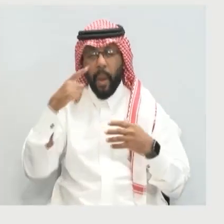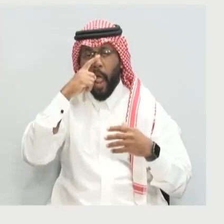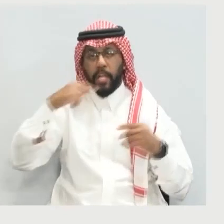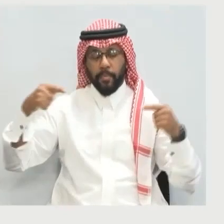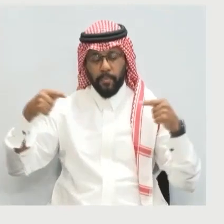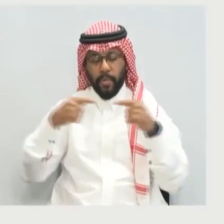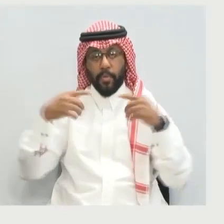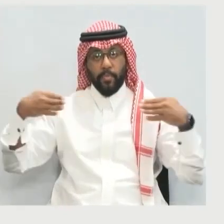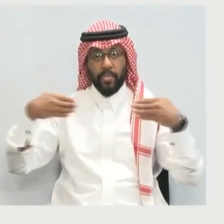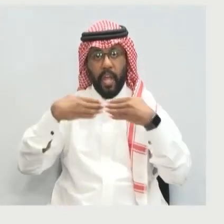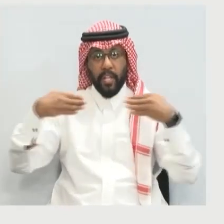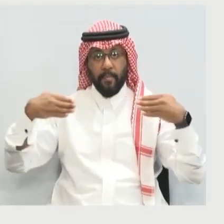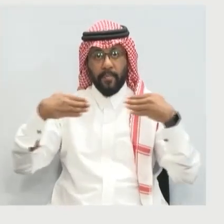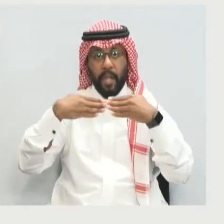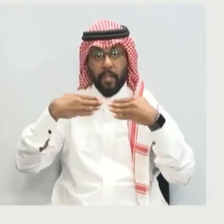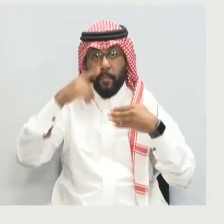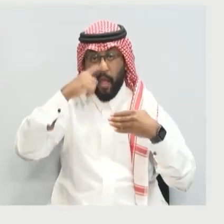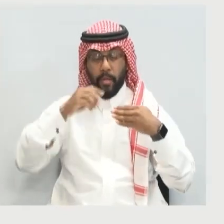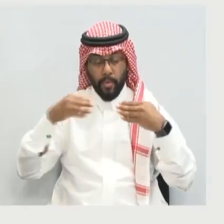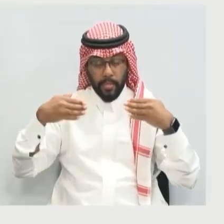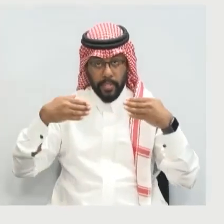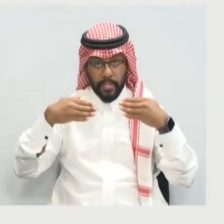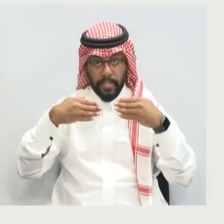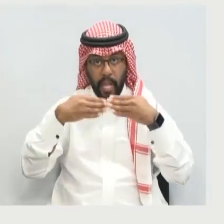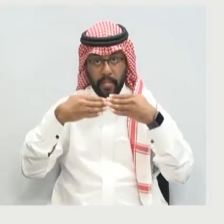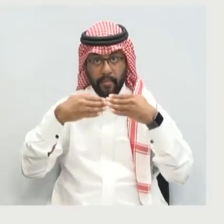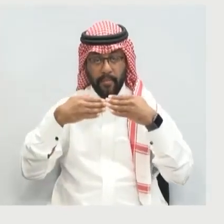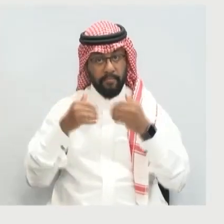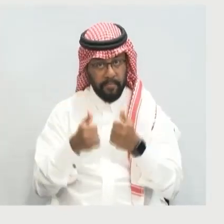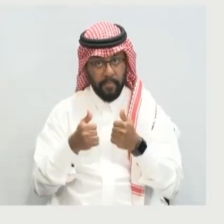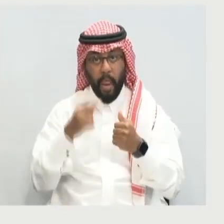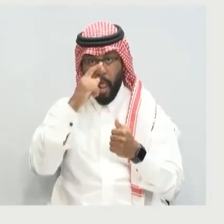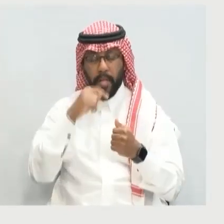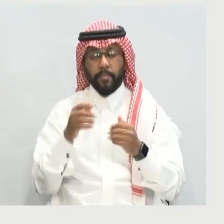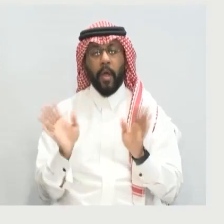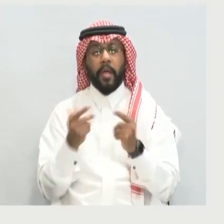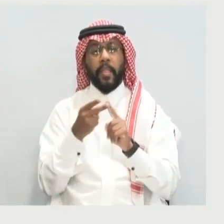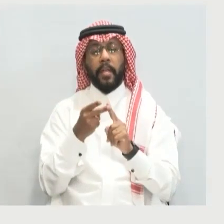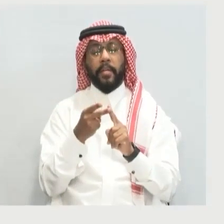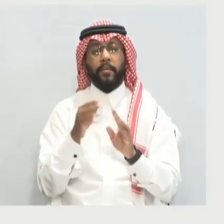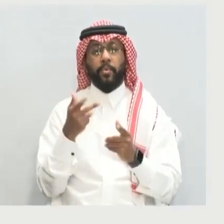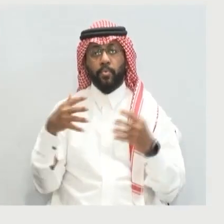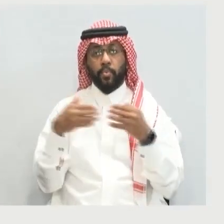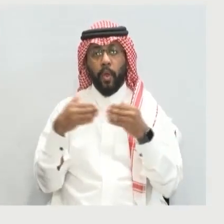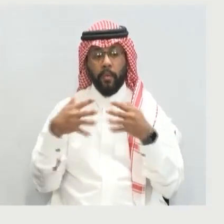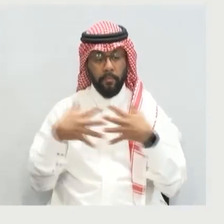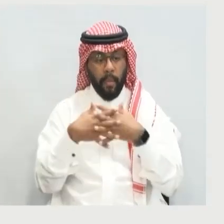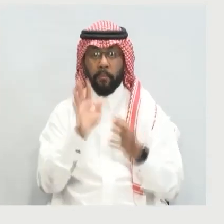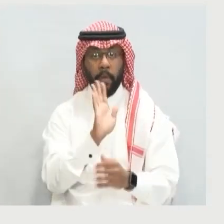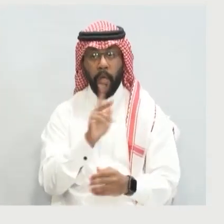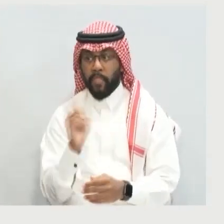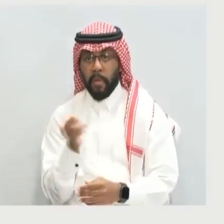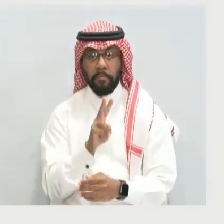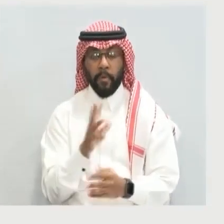تتصادم ليس من الضروري ان يؤدي كل تصادم بين الذرات والايونات والجزيئات الى حدوث تفاعل